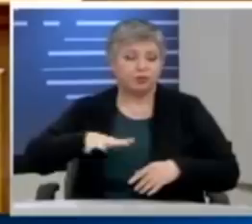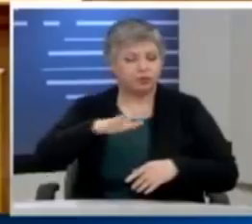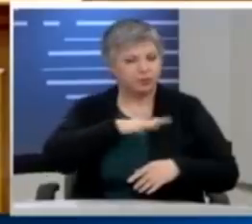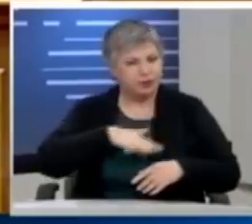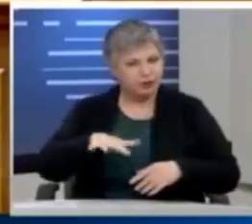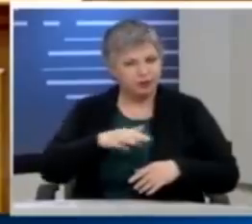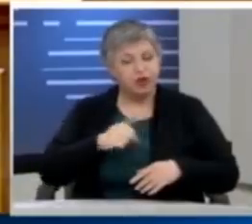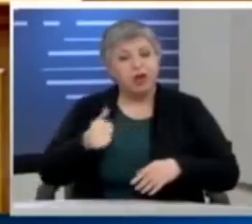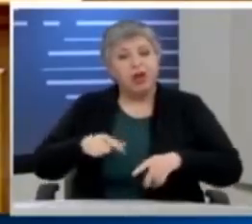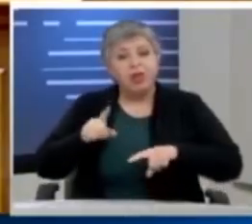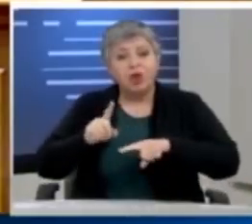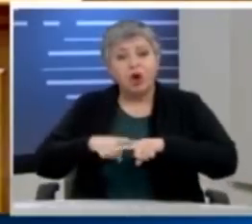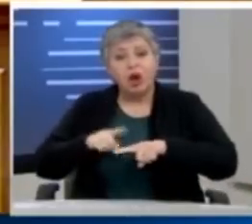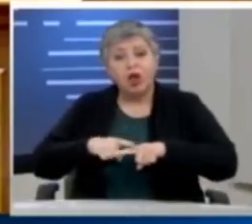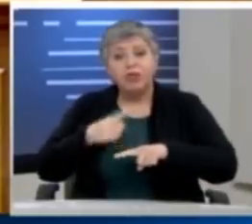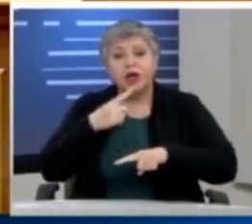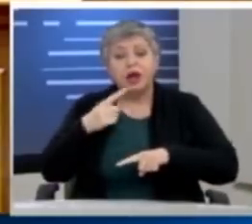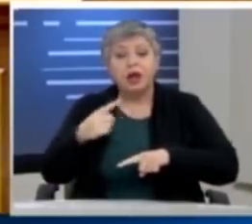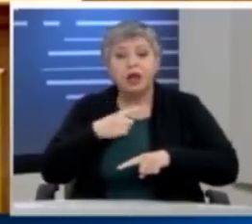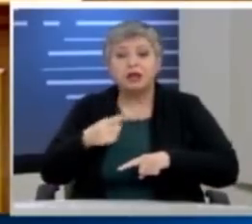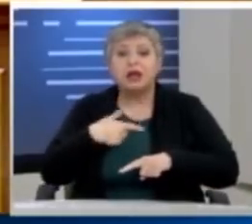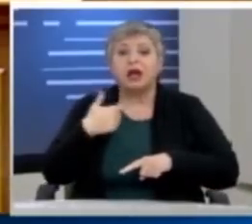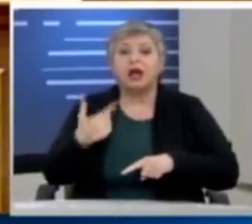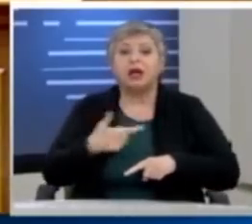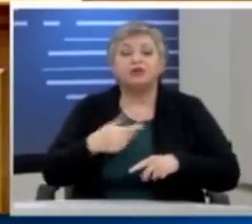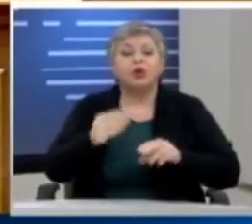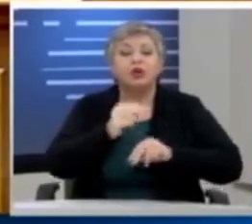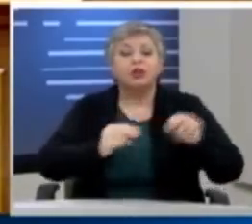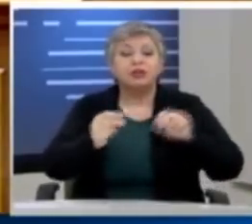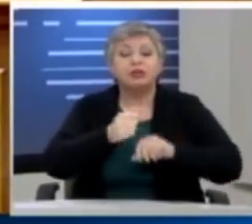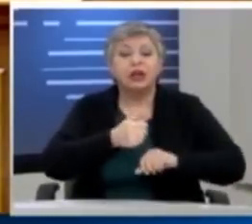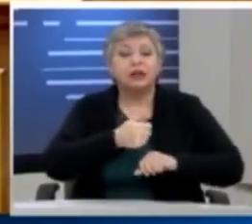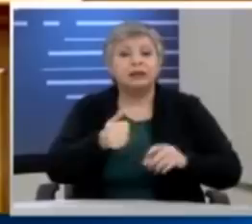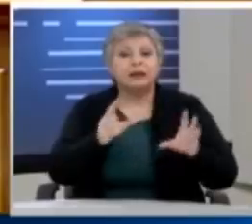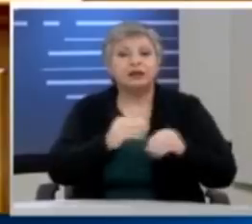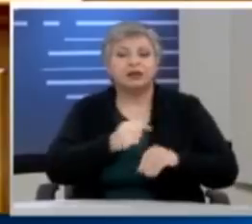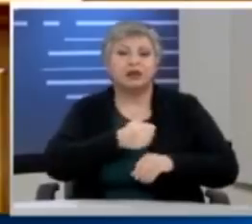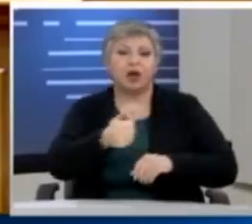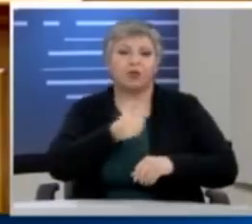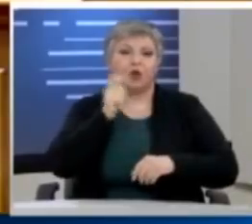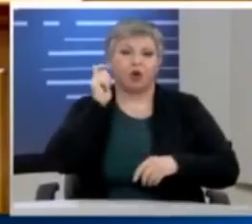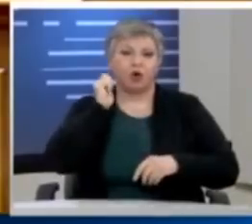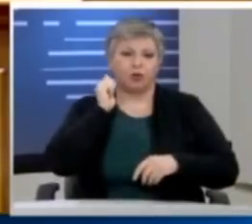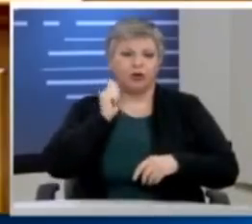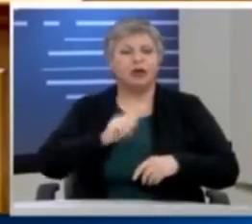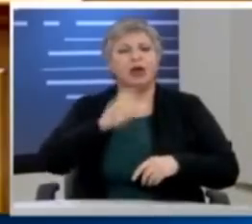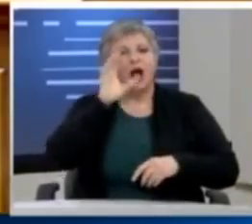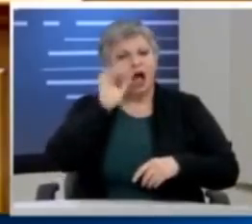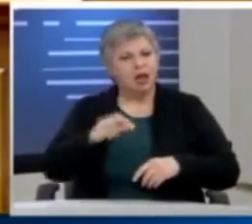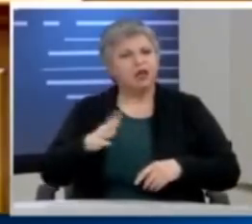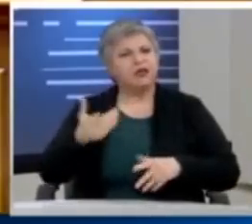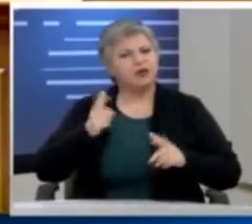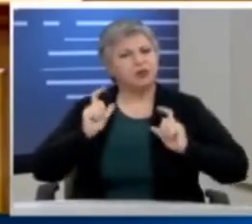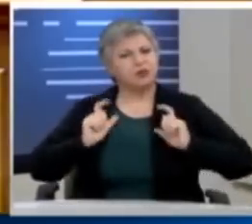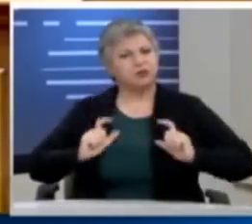οι ελληνικές κυβερνήσεις διακηρύσουν πως συζητούν μόνο το όνομα της γειτονικής χώρας, στην πραγματικότητα η αστική τάξη